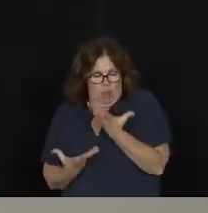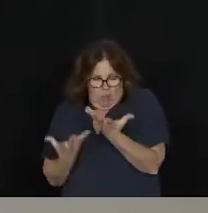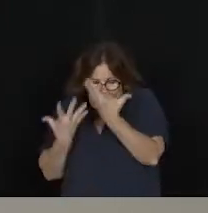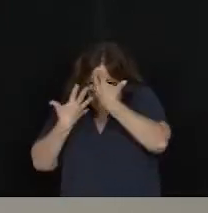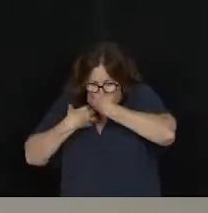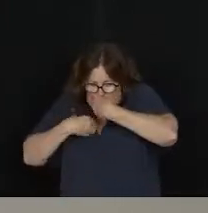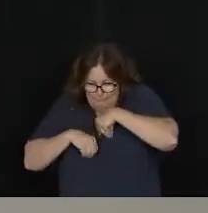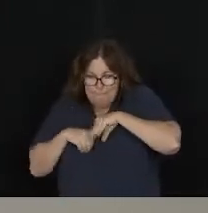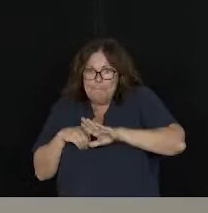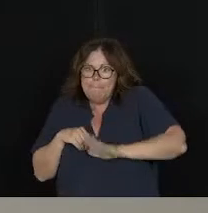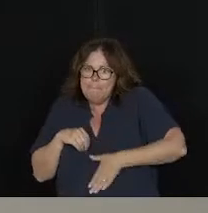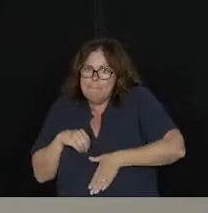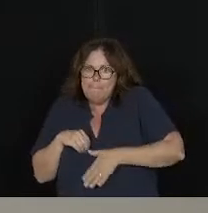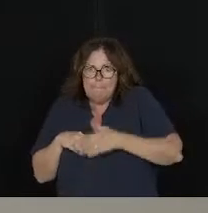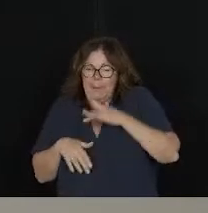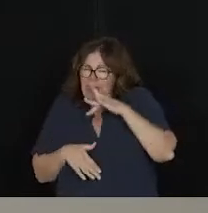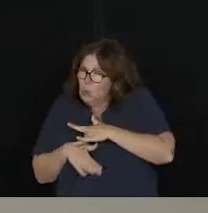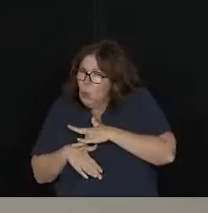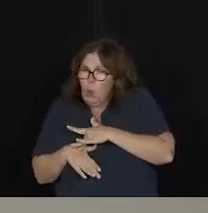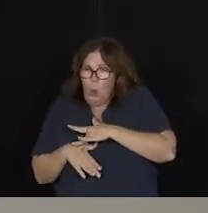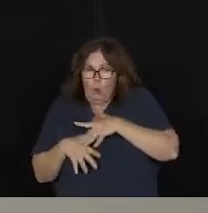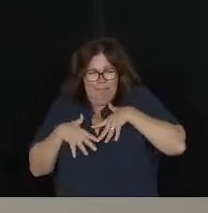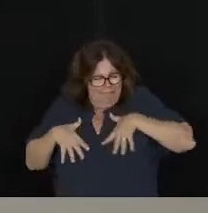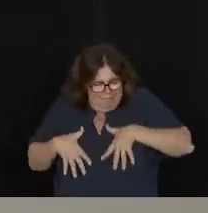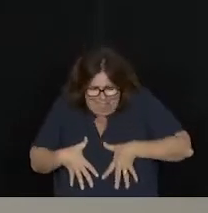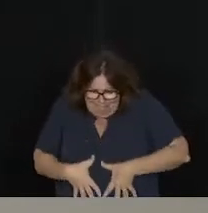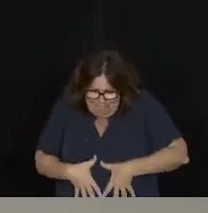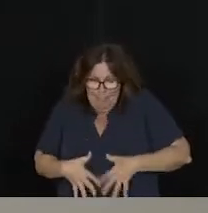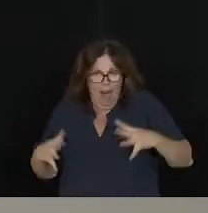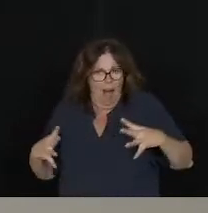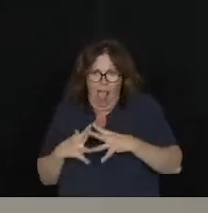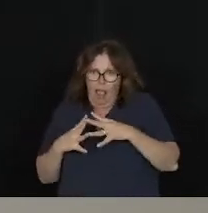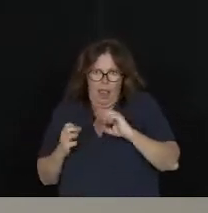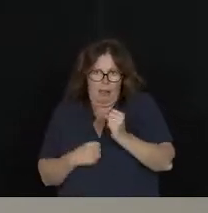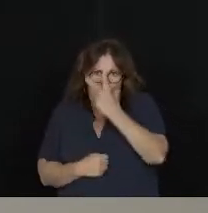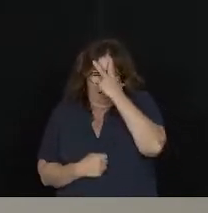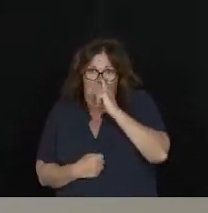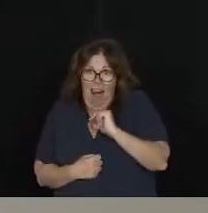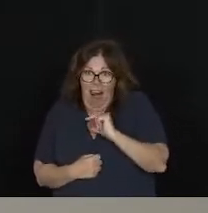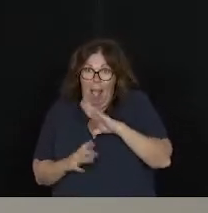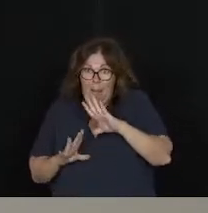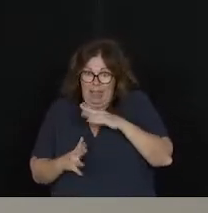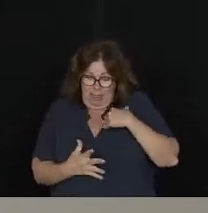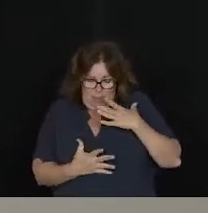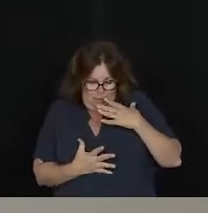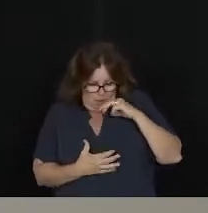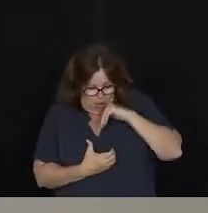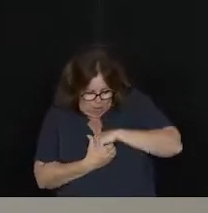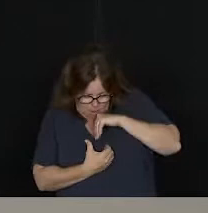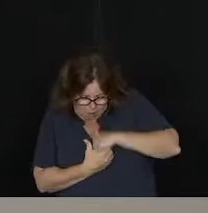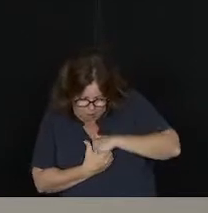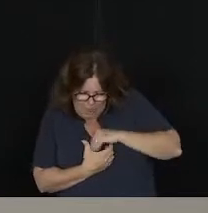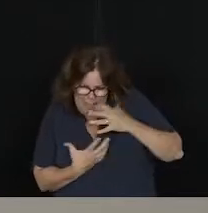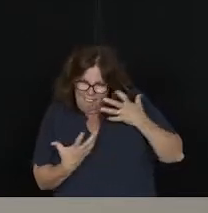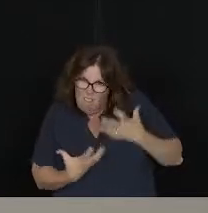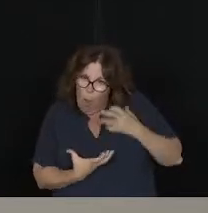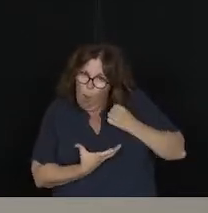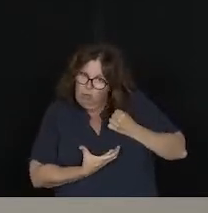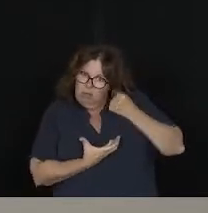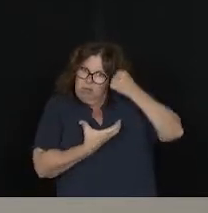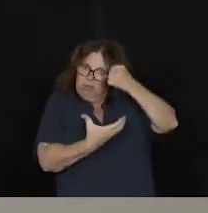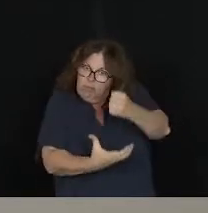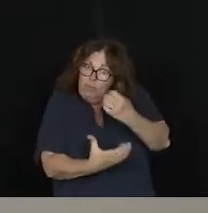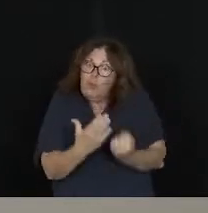pendant ces quatre années, et qui ensuite ont pu formaliser cet héritage et le transmettre